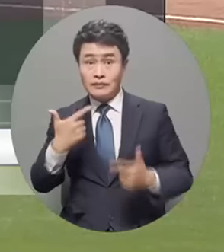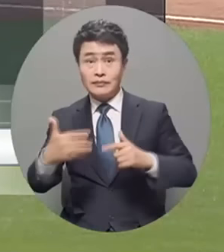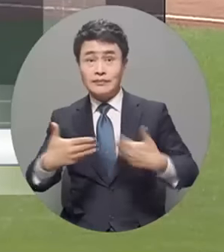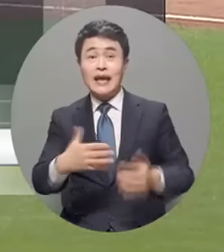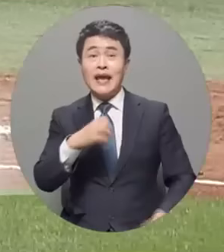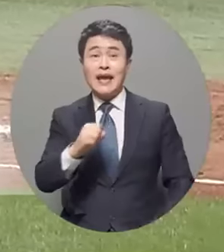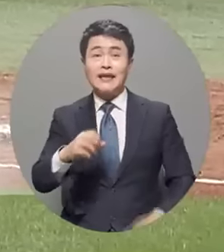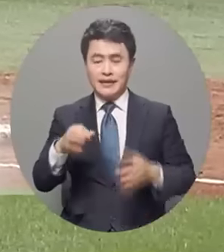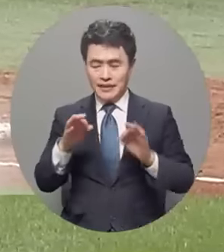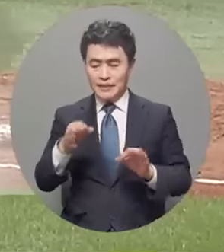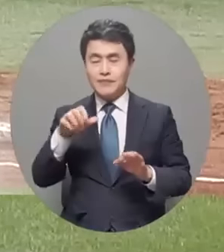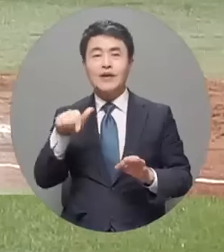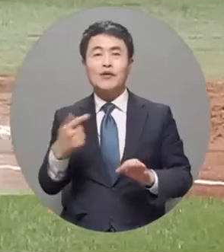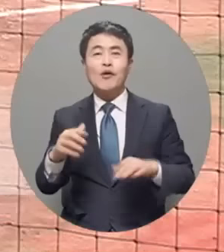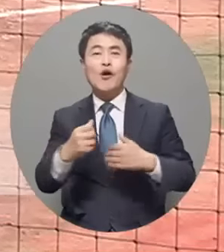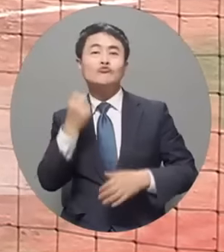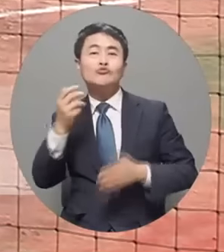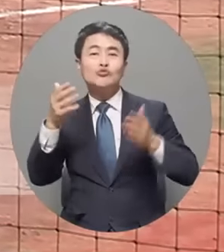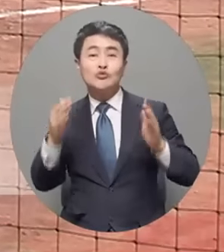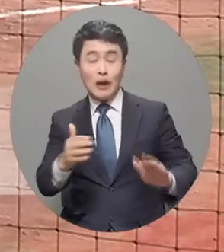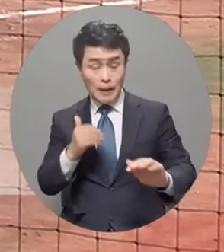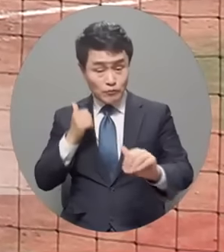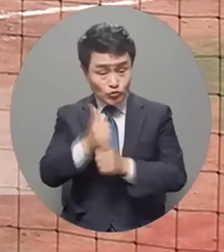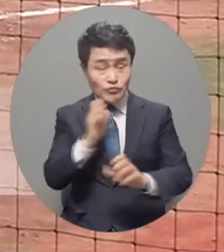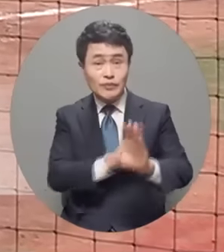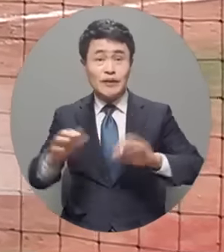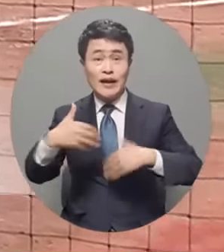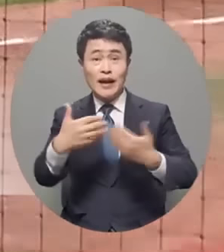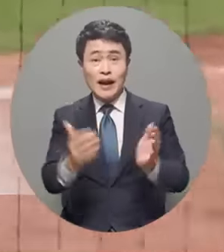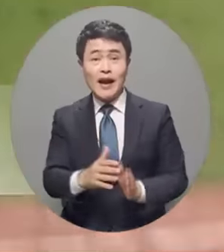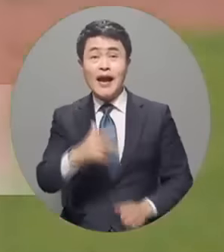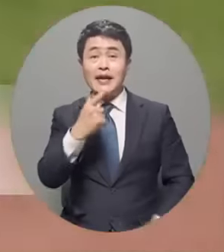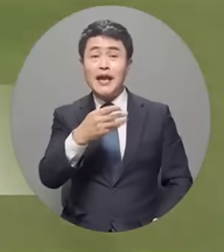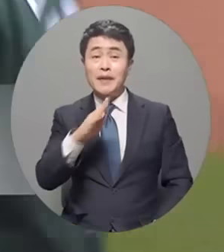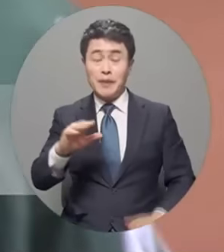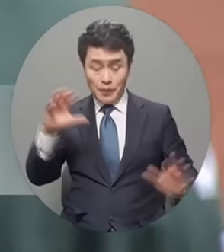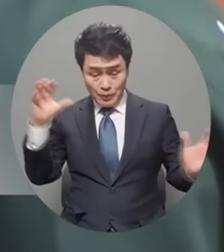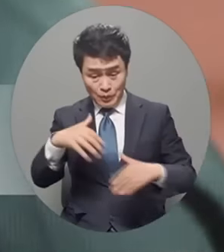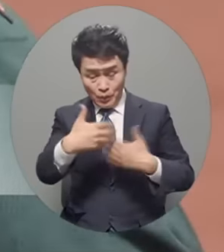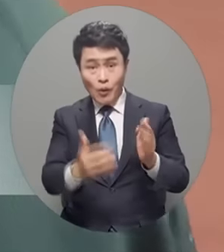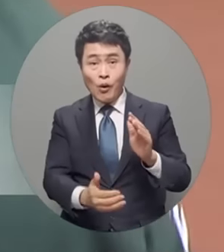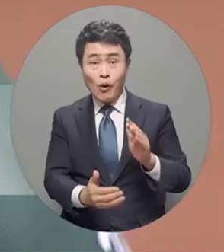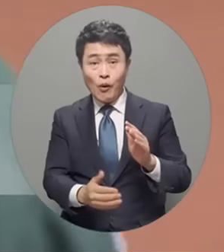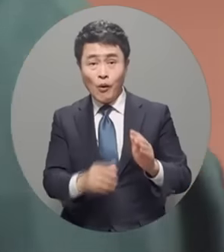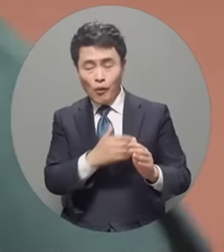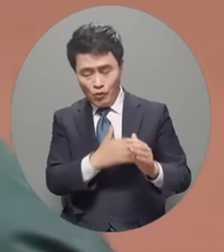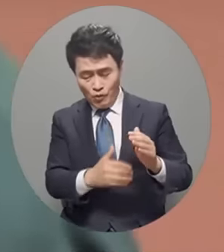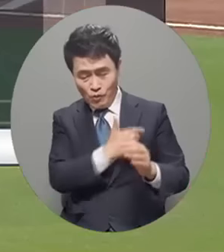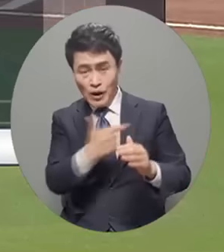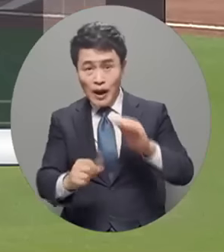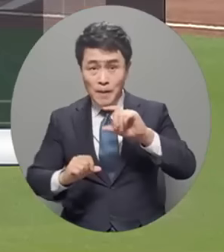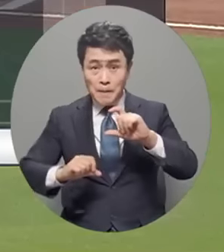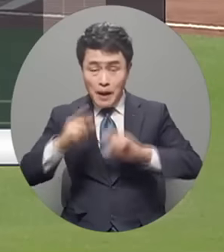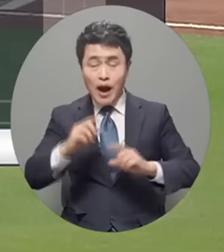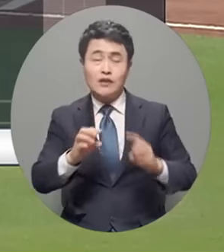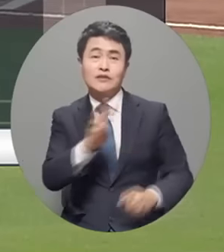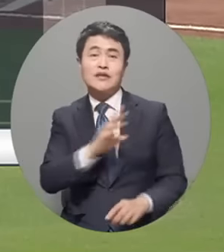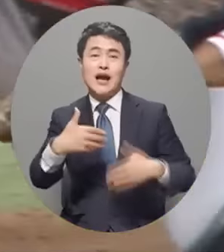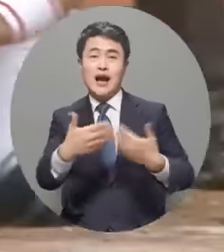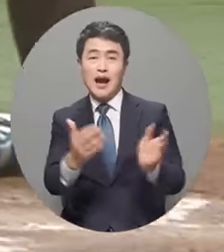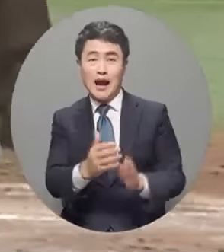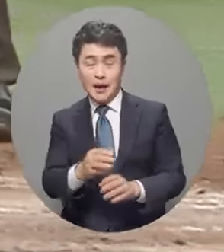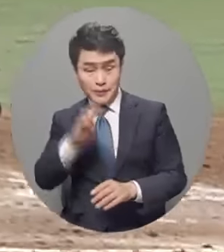선발 김광현은 두 달 만에 승리를 추가하며 KBO 리그 통산 다승 단독 3위에 올랐습니다. 타선도 롯데